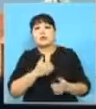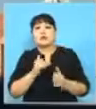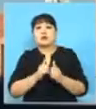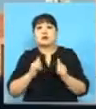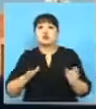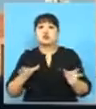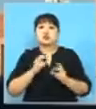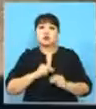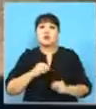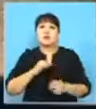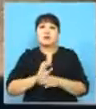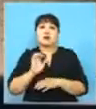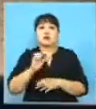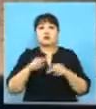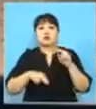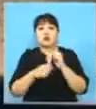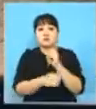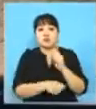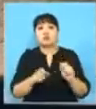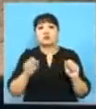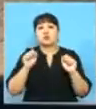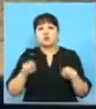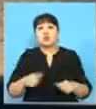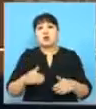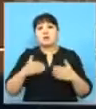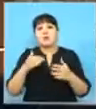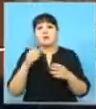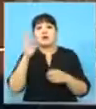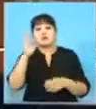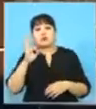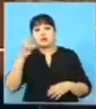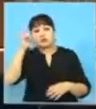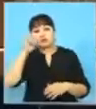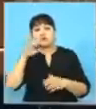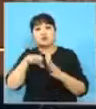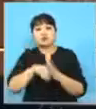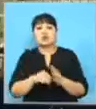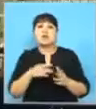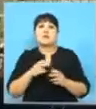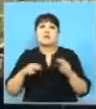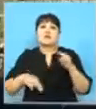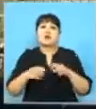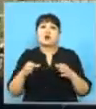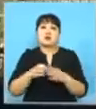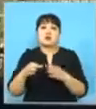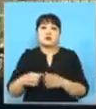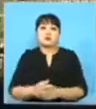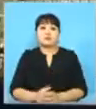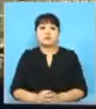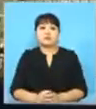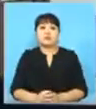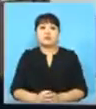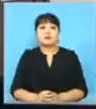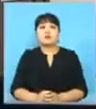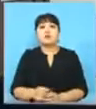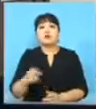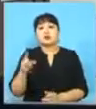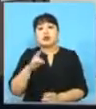развивать сотрудничество и поставлять стройматериалы, что позволит повысить процент казахстанского содержания при возведении объектов. В региональном